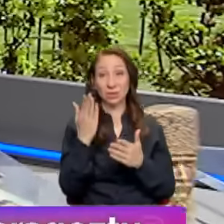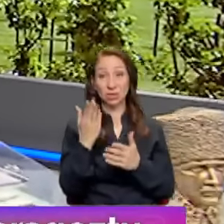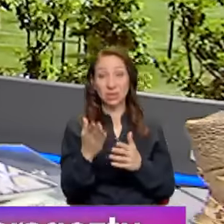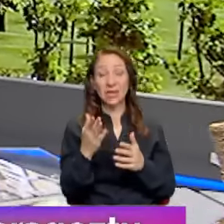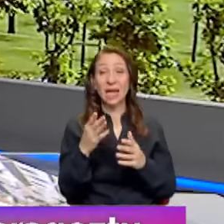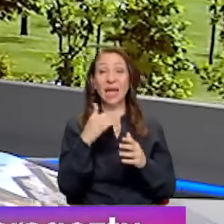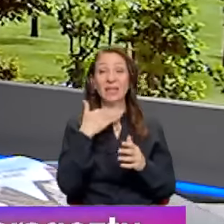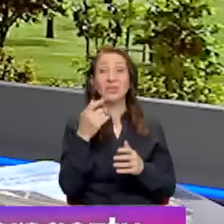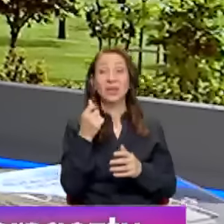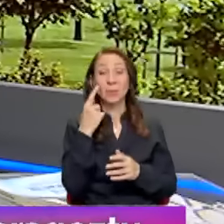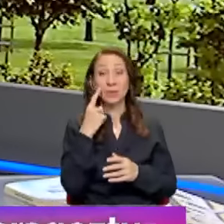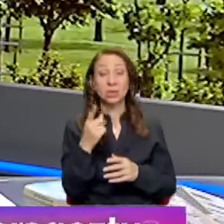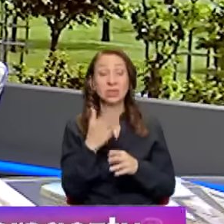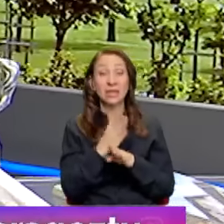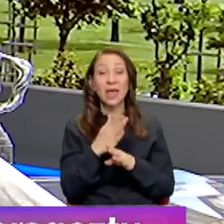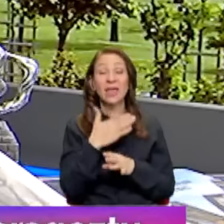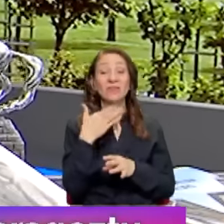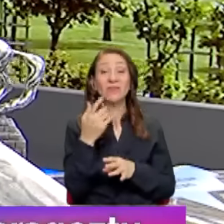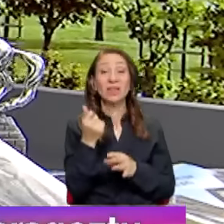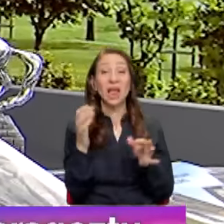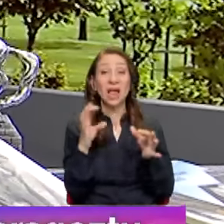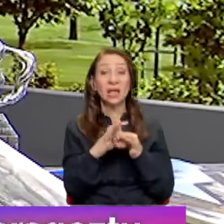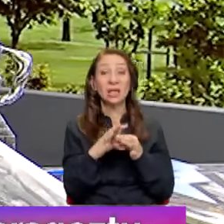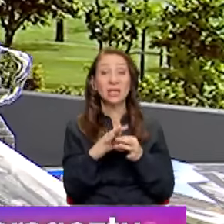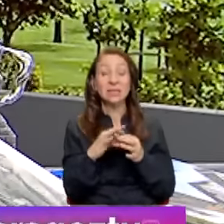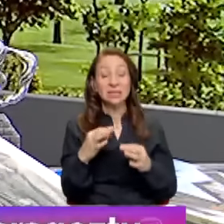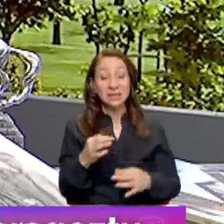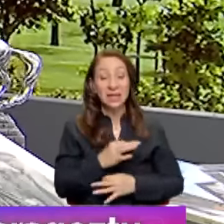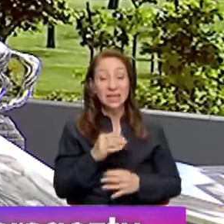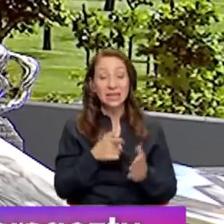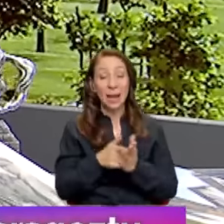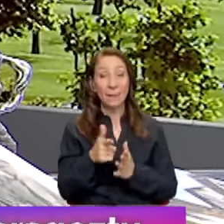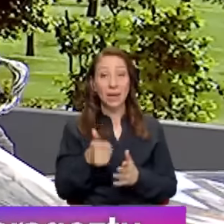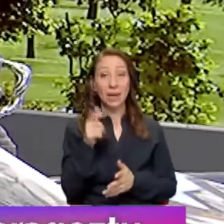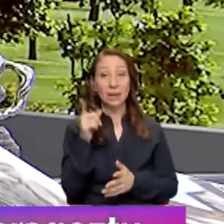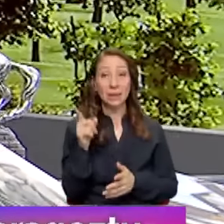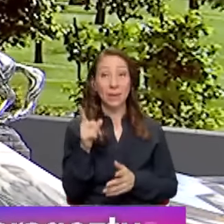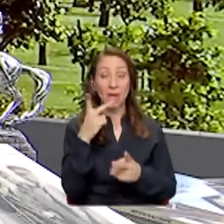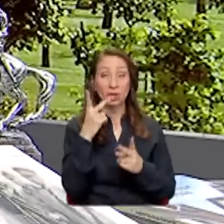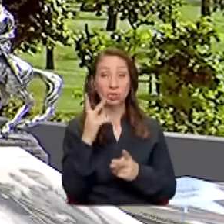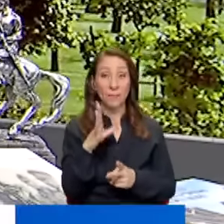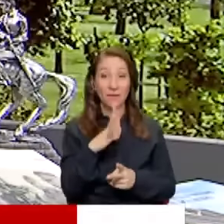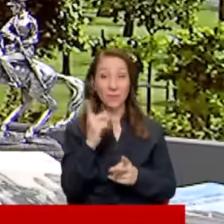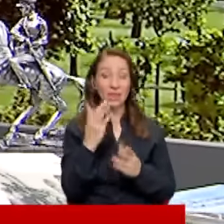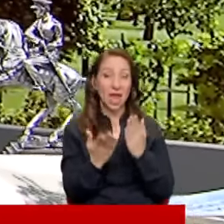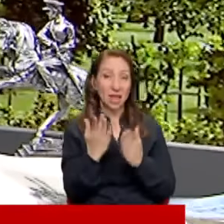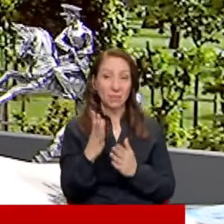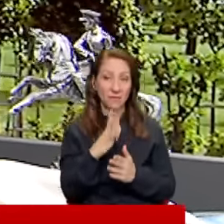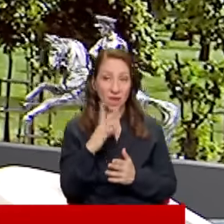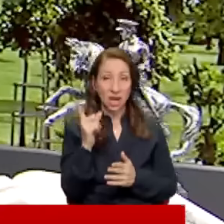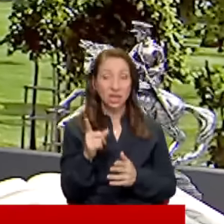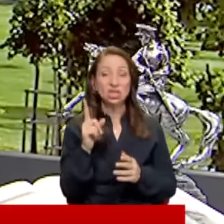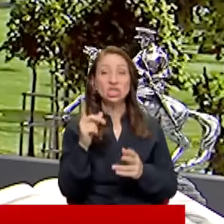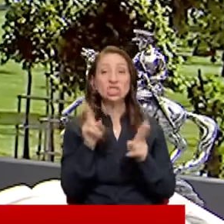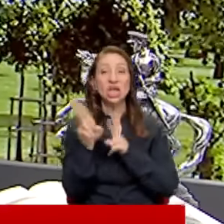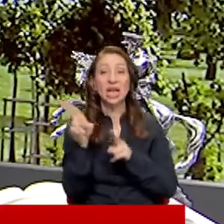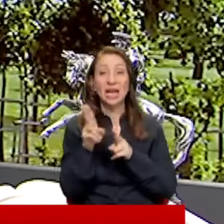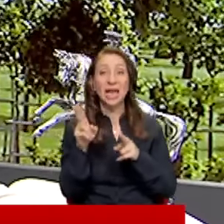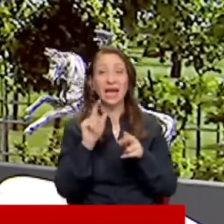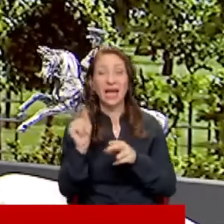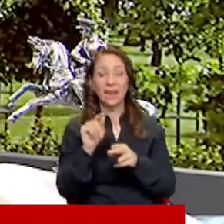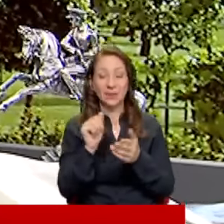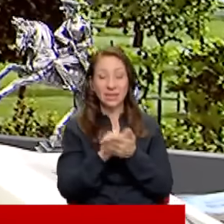et fiyatlarına bakacağız Çünkü et fiyatları ile ilgili de Sayın tarım bakanından bir açıklama bir değerlendirme var Çanakkale kalem